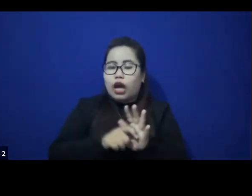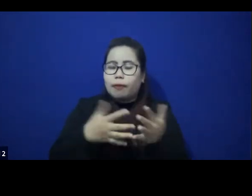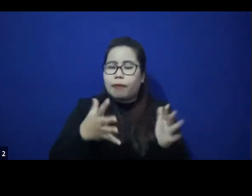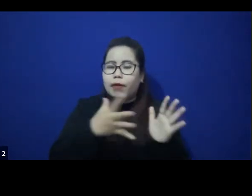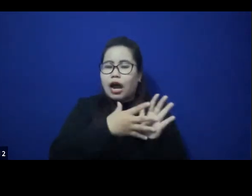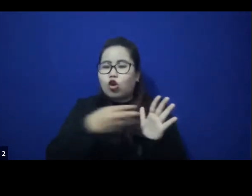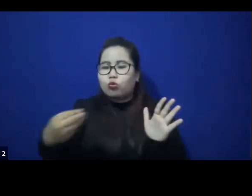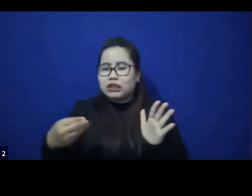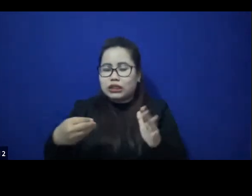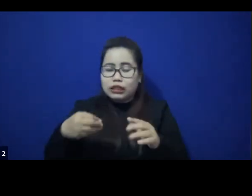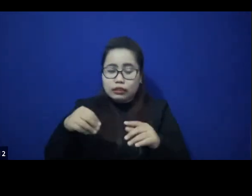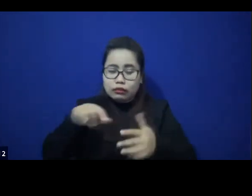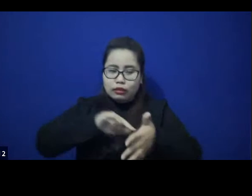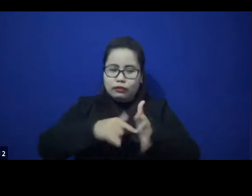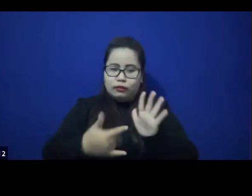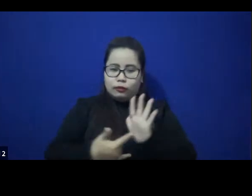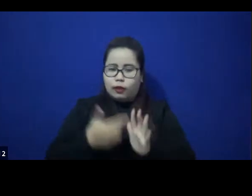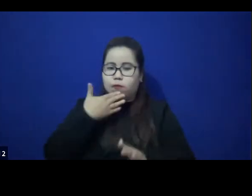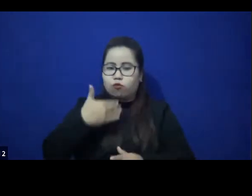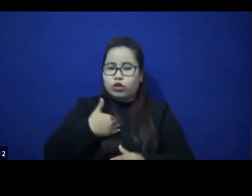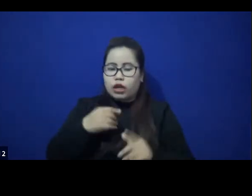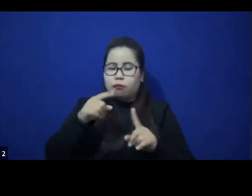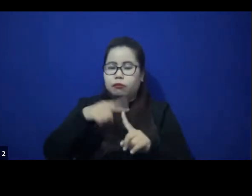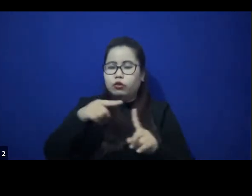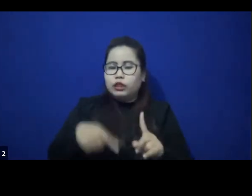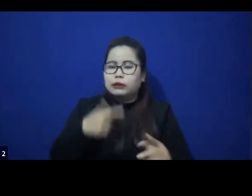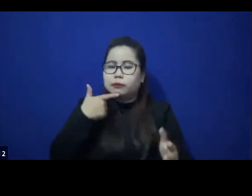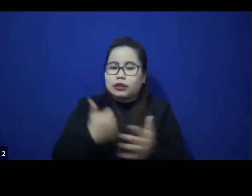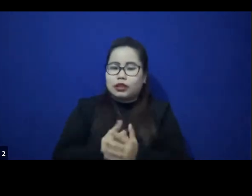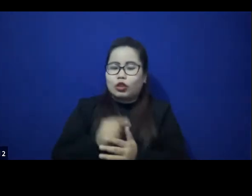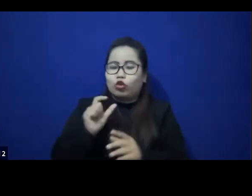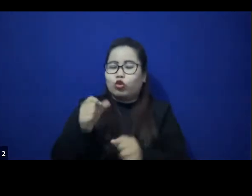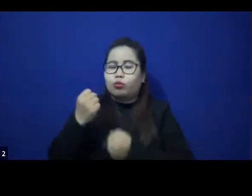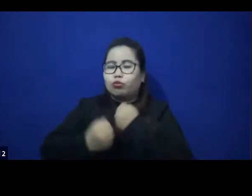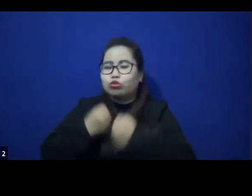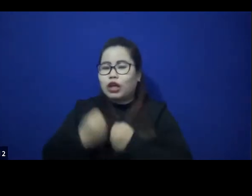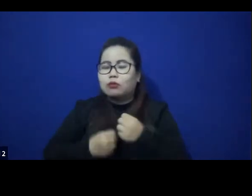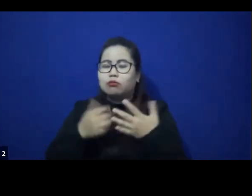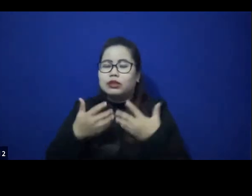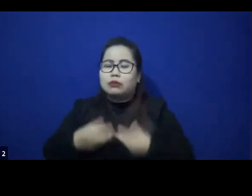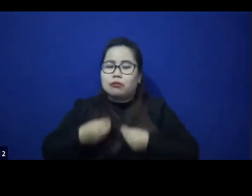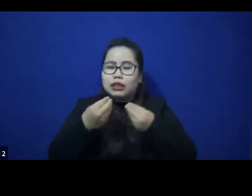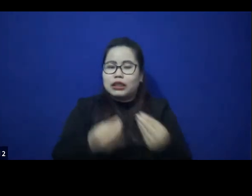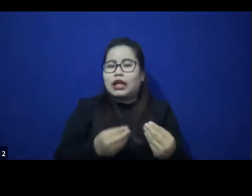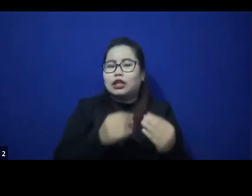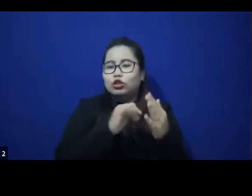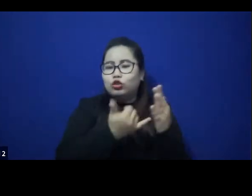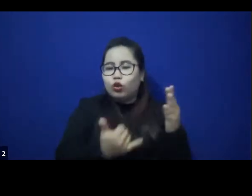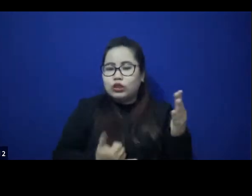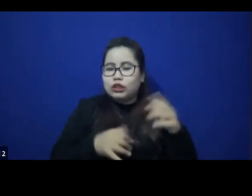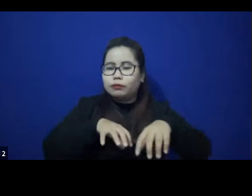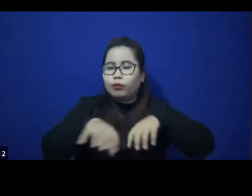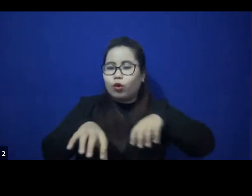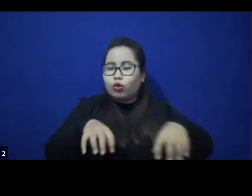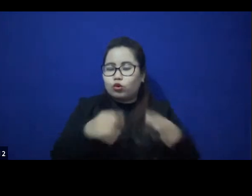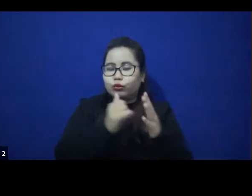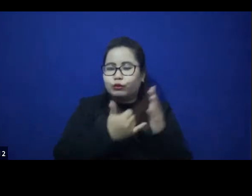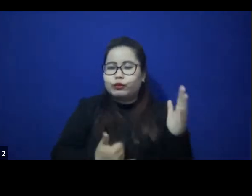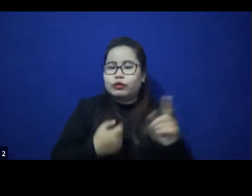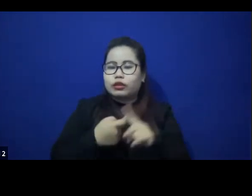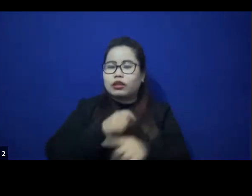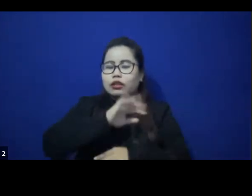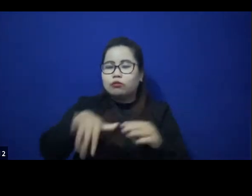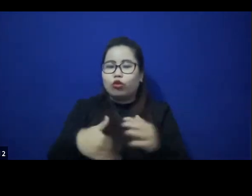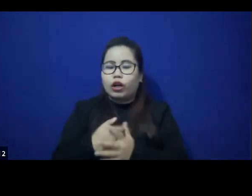memiliki peranan penting bagi perusahaan dalam memberikan terobosan pada produk dan Solusi yang ditawarkan kepada seluruh pengguna hukum